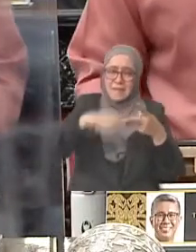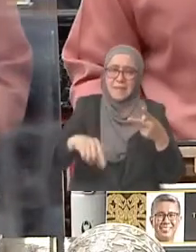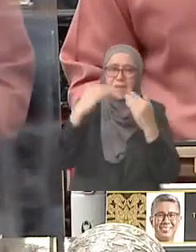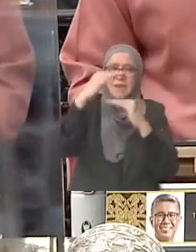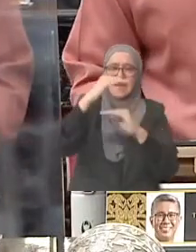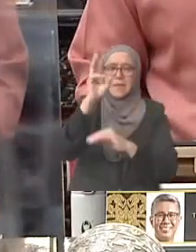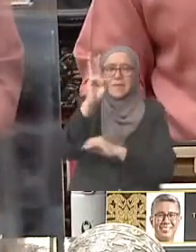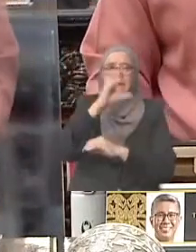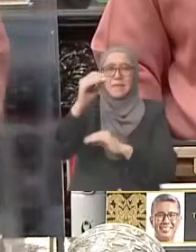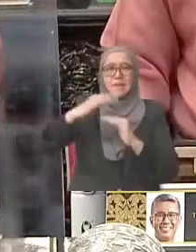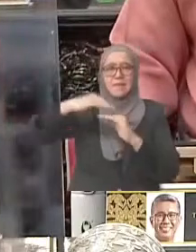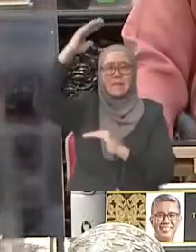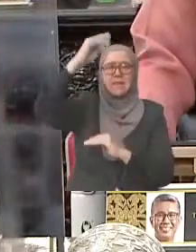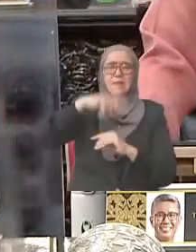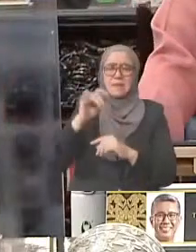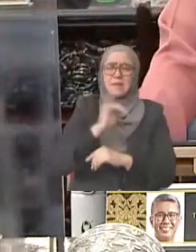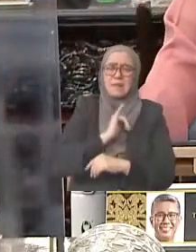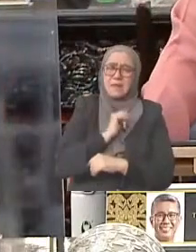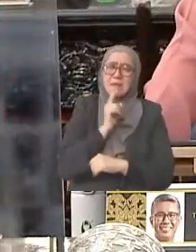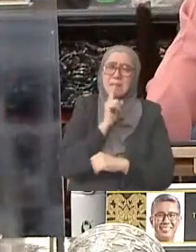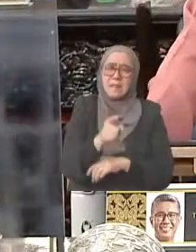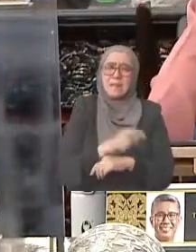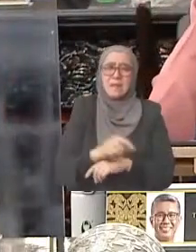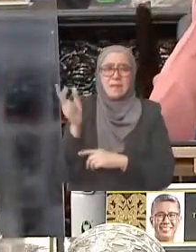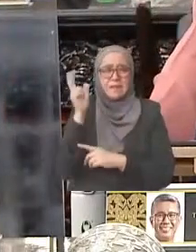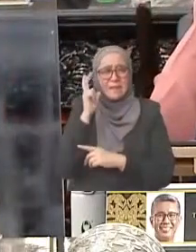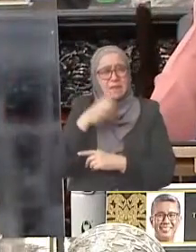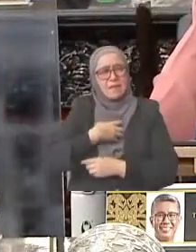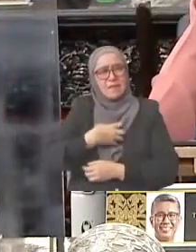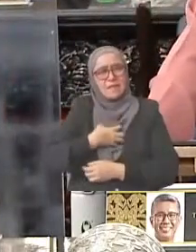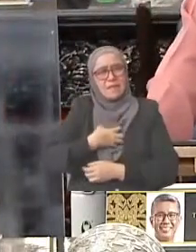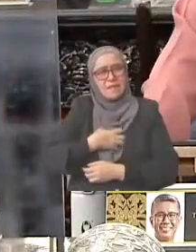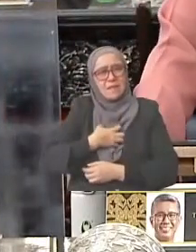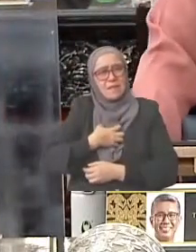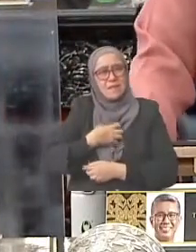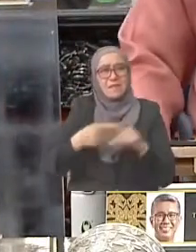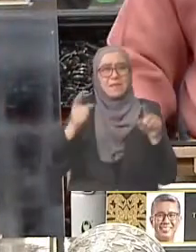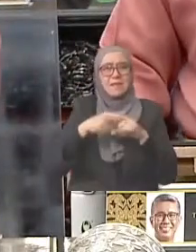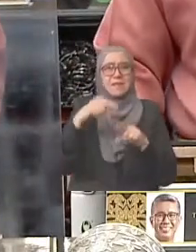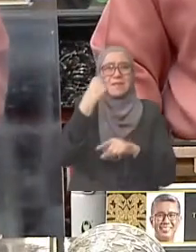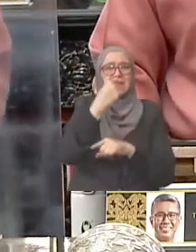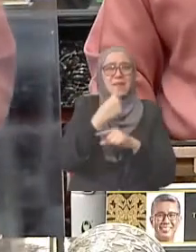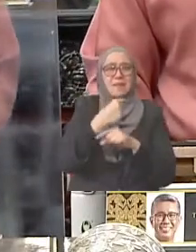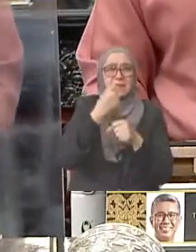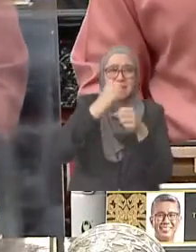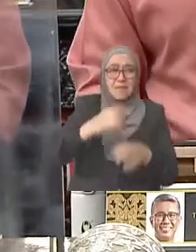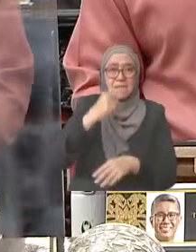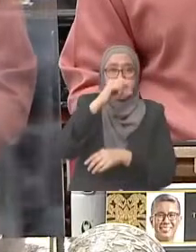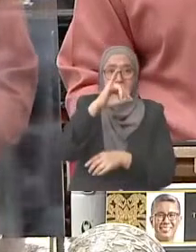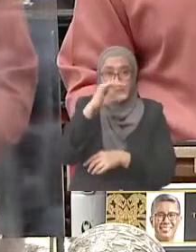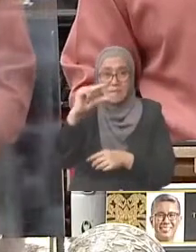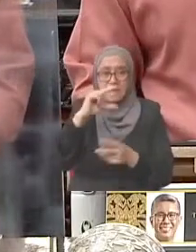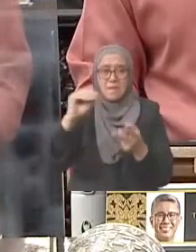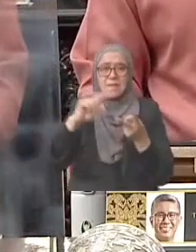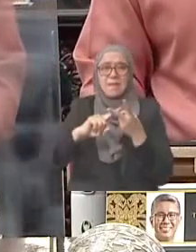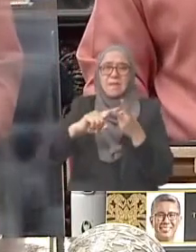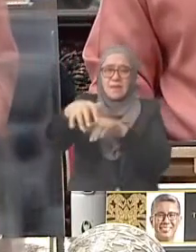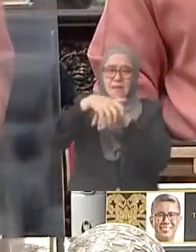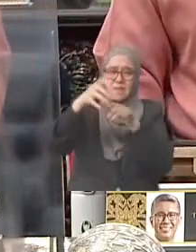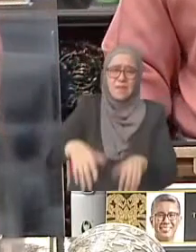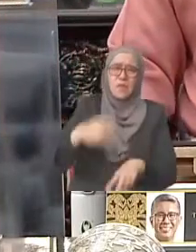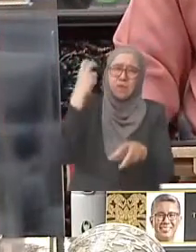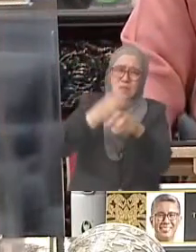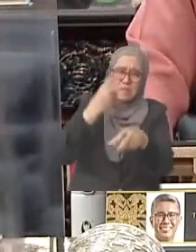saya mendengar keluhan pekerjaan-pekerjaan big nuz kecil dan petani yang suka membeli rumah karena tiada pendapatan tetap